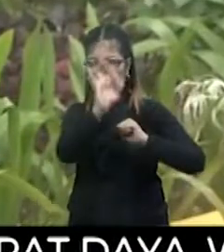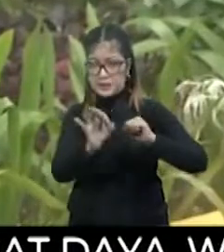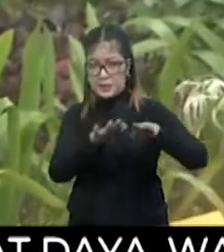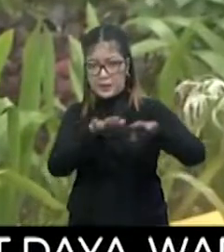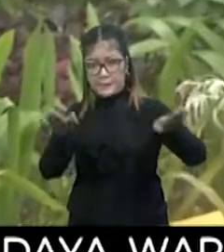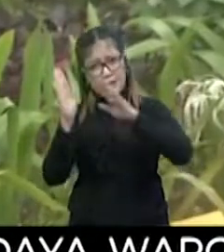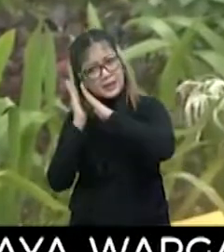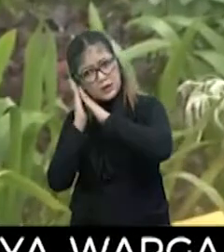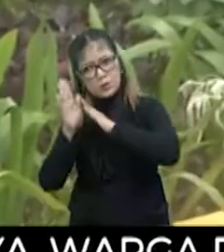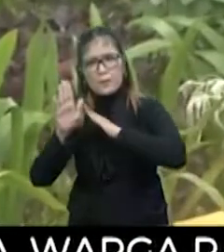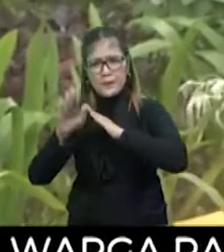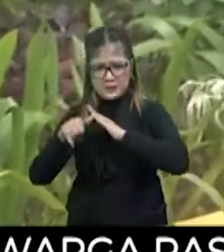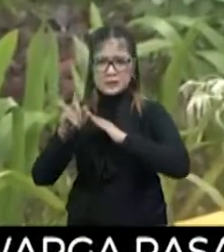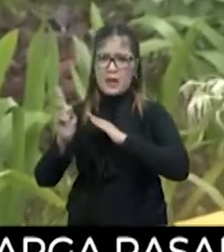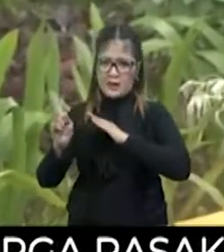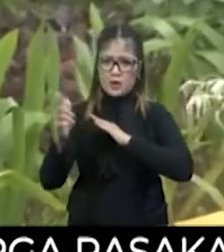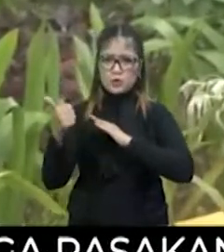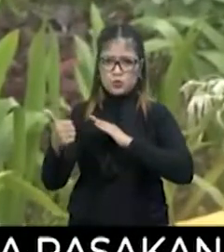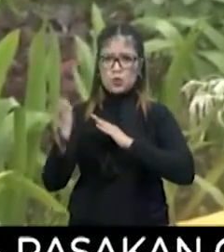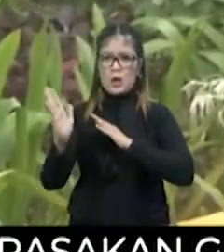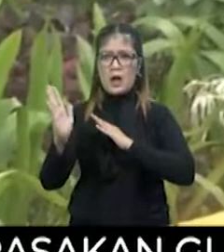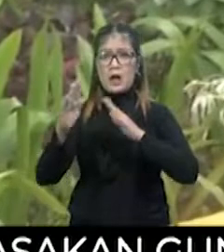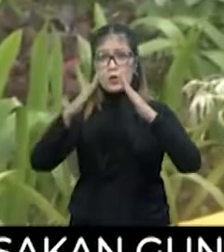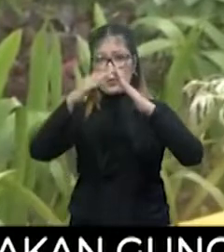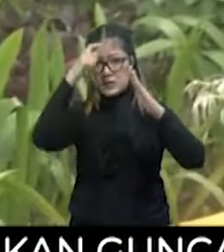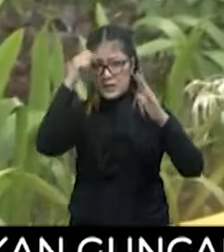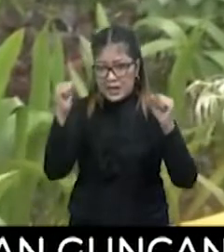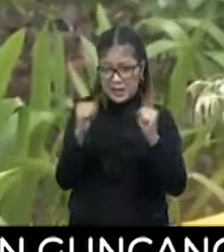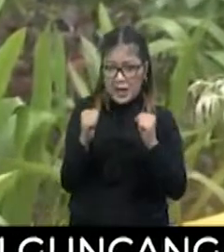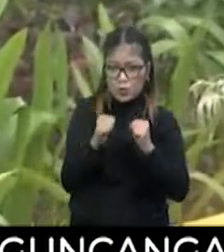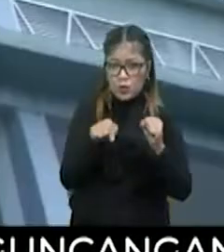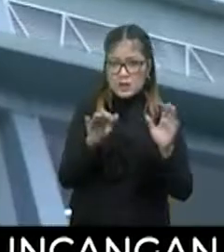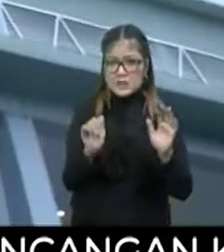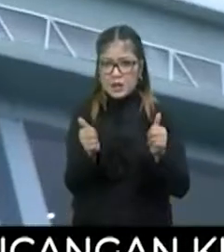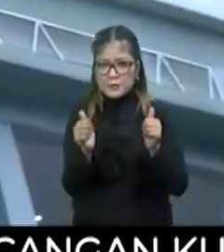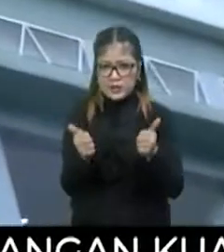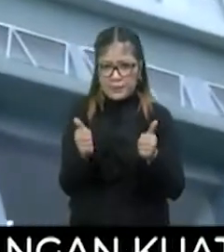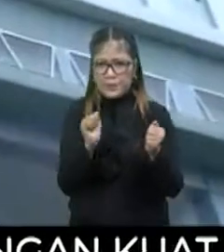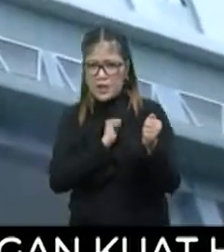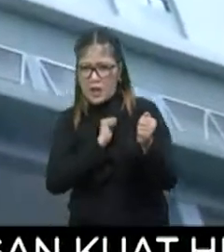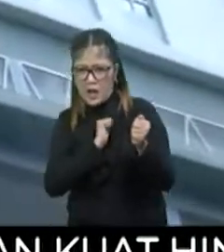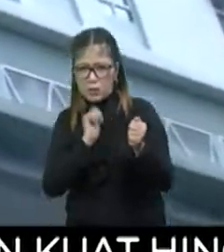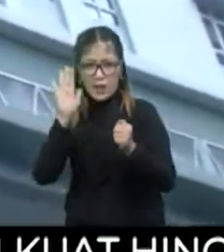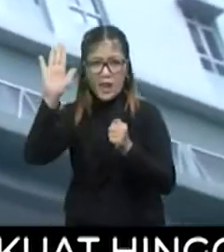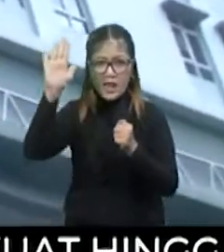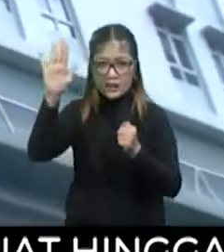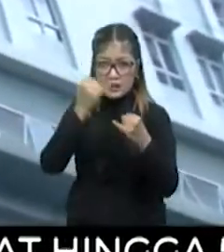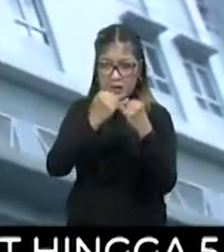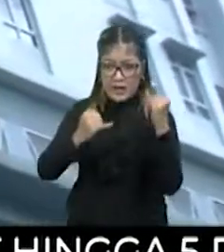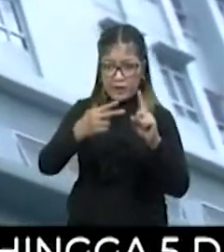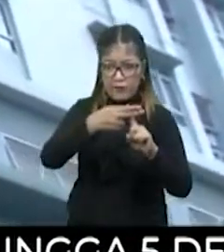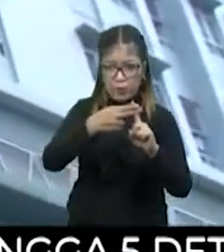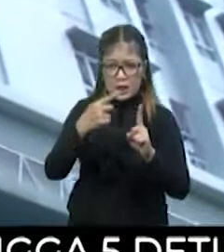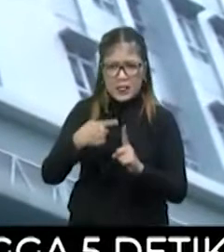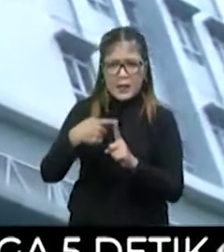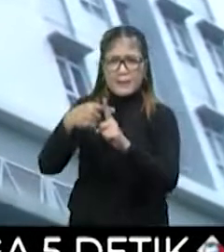Atlet telah menyiapkan sejumlah antisipasi untuk menghadapi lonjakan yang diperkirakan ini akan terjadi pada bulan Februari hingga dengan Maret